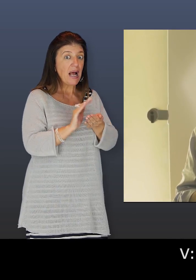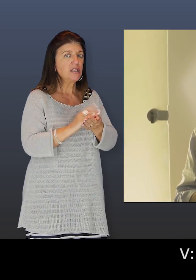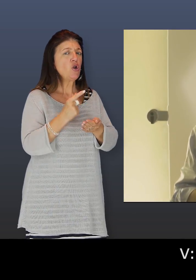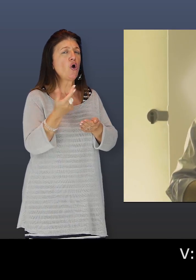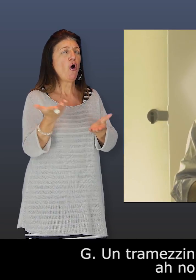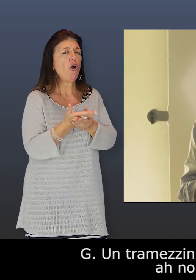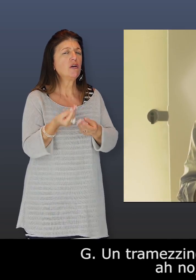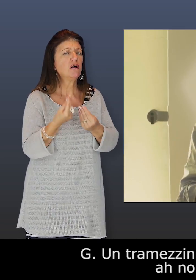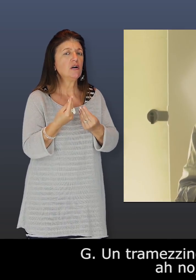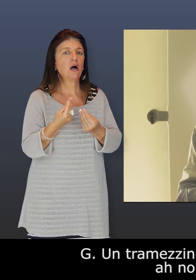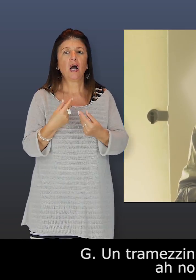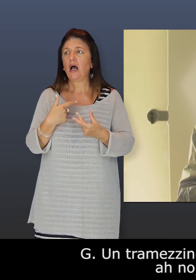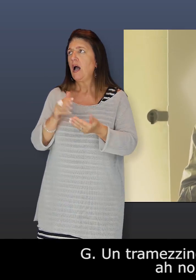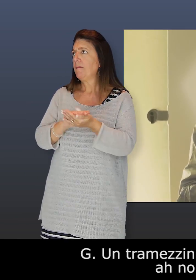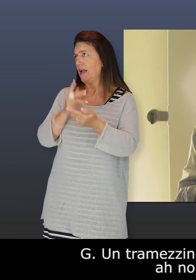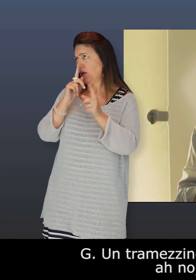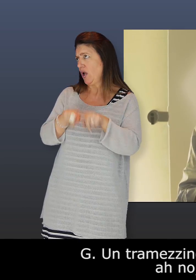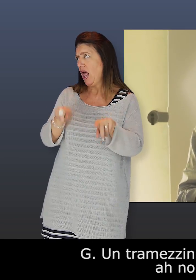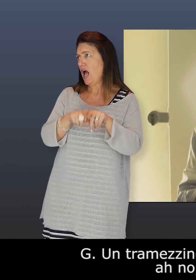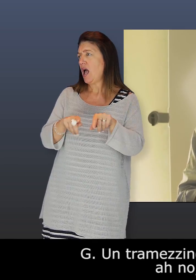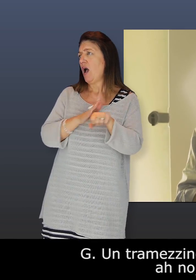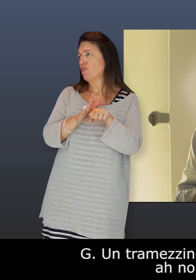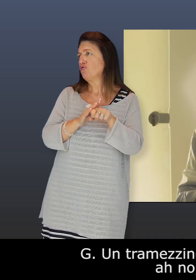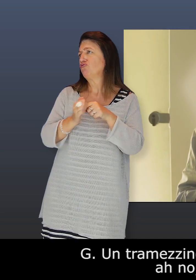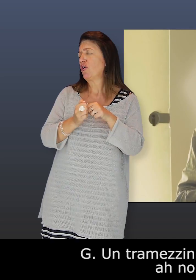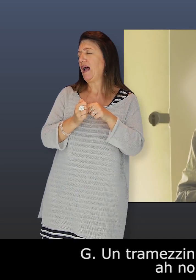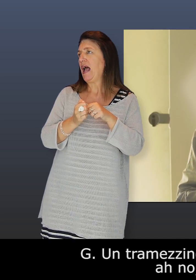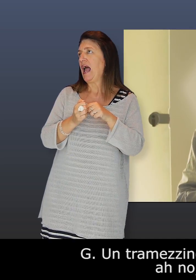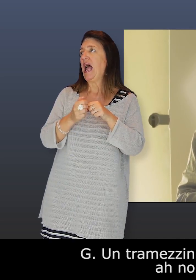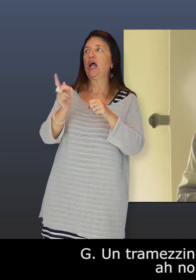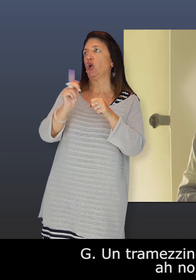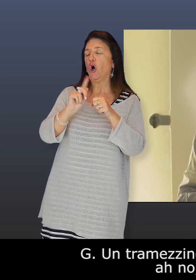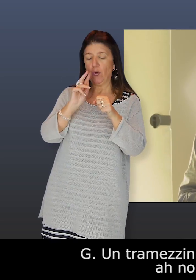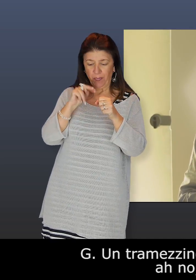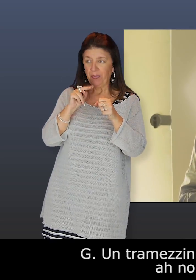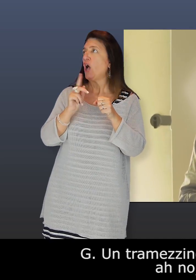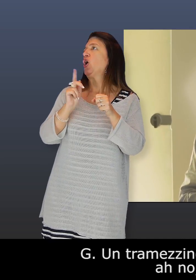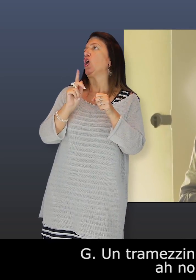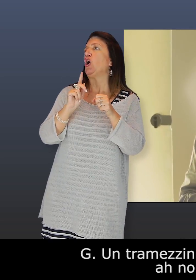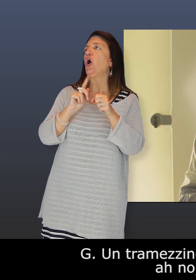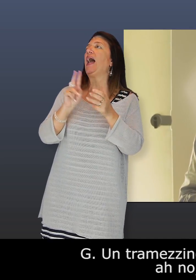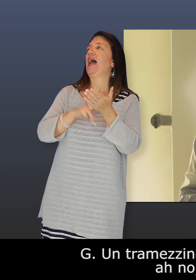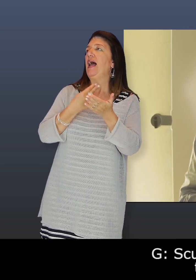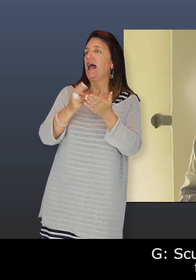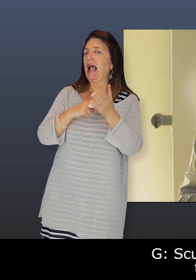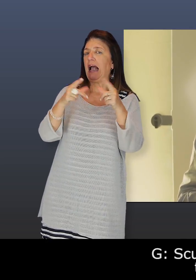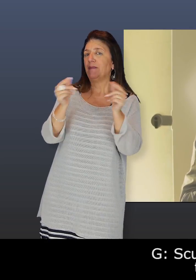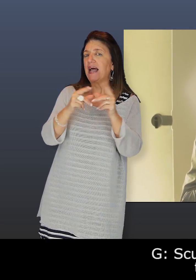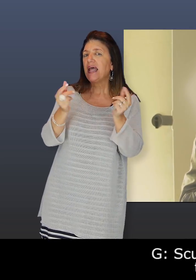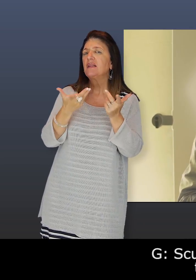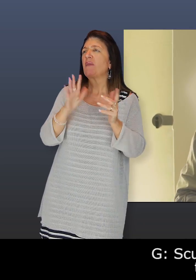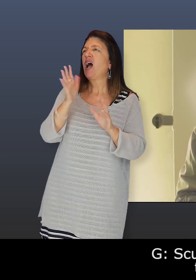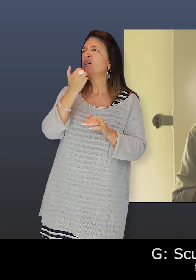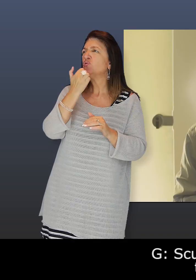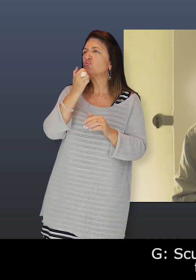cosa? Tramezzino classico, cioè prosciutto e formaggio. Ah no, gamberetti, maionese. Scusa, ma